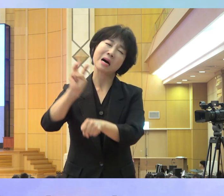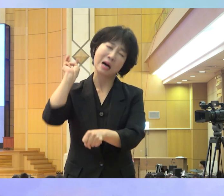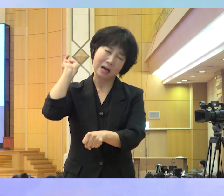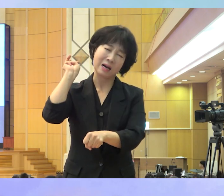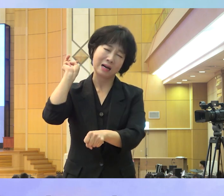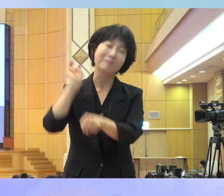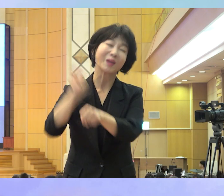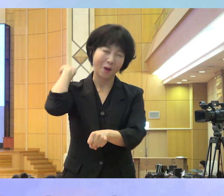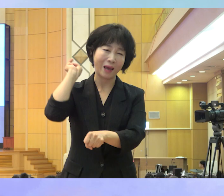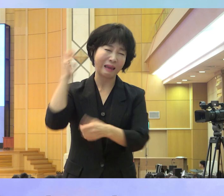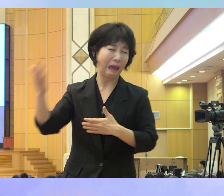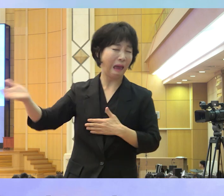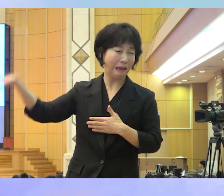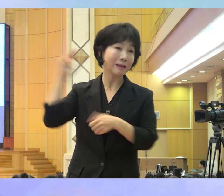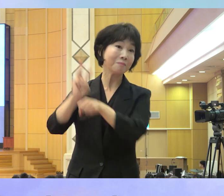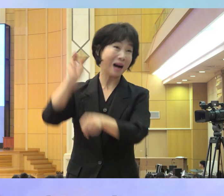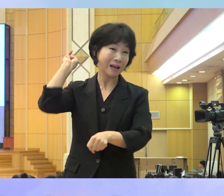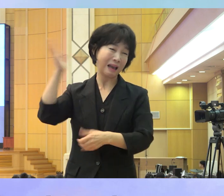의정부